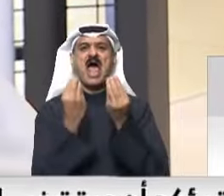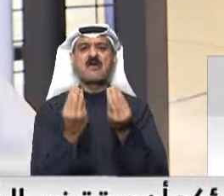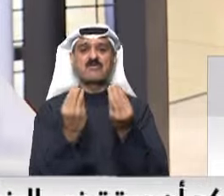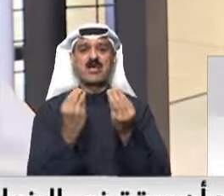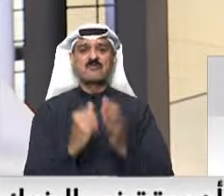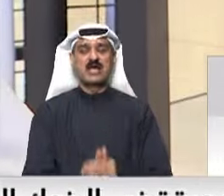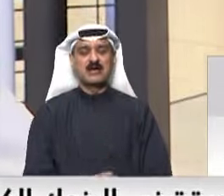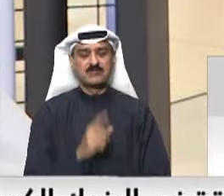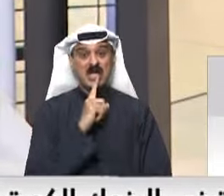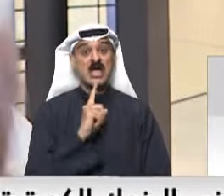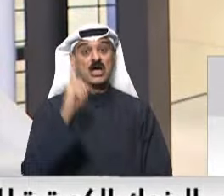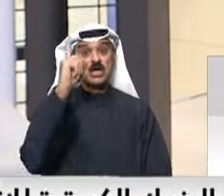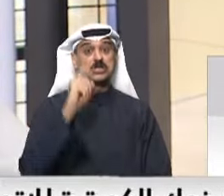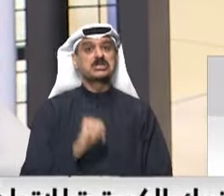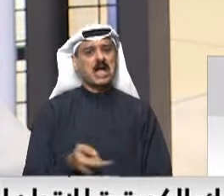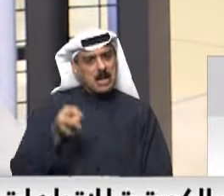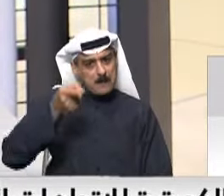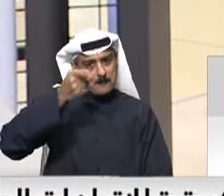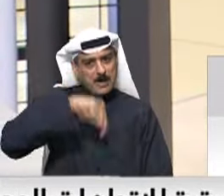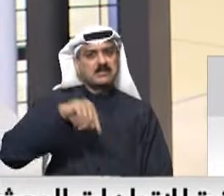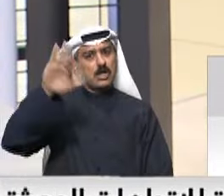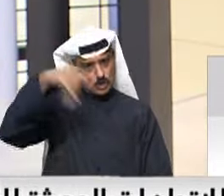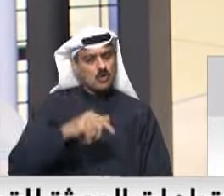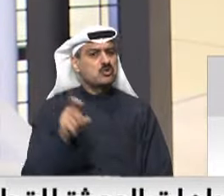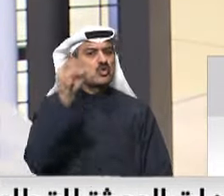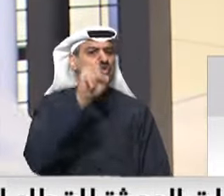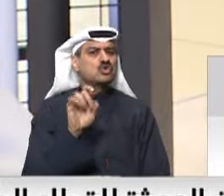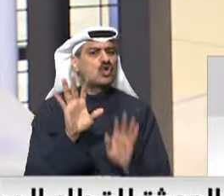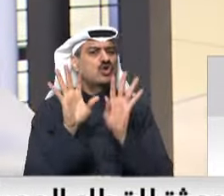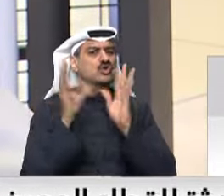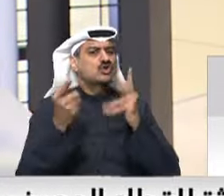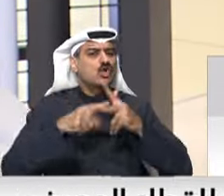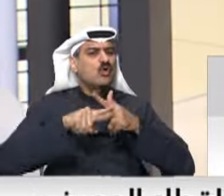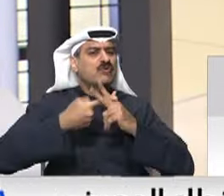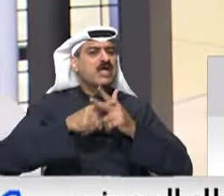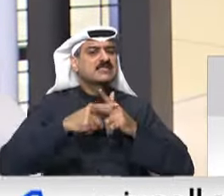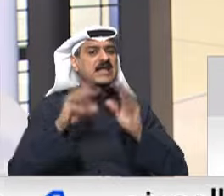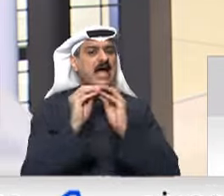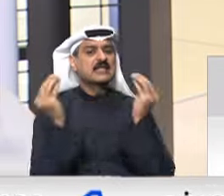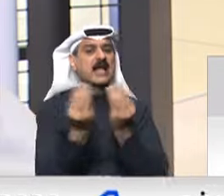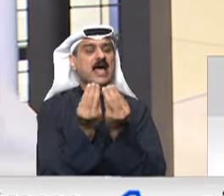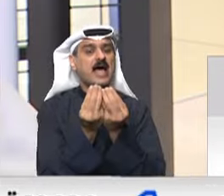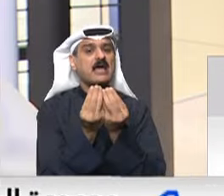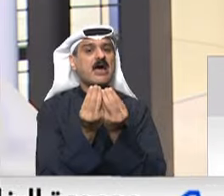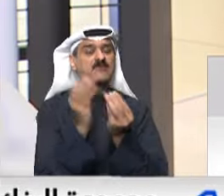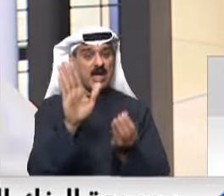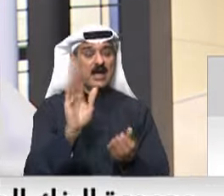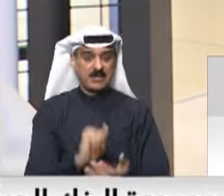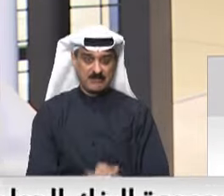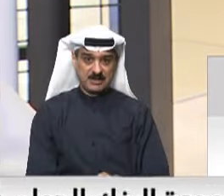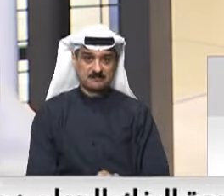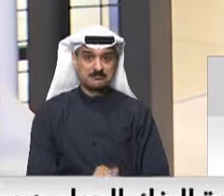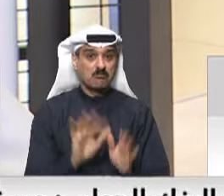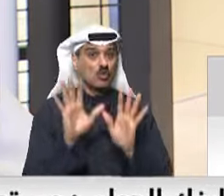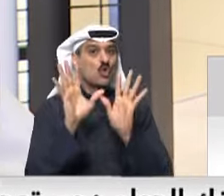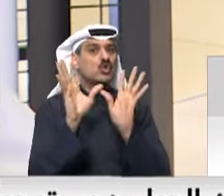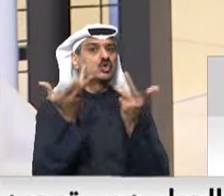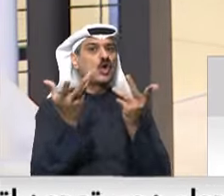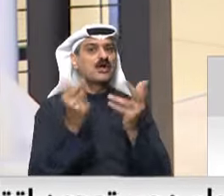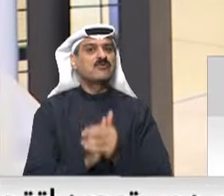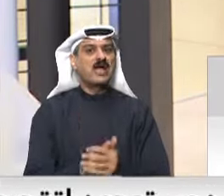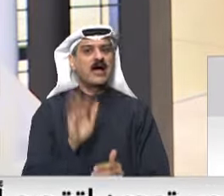ولكن أغلب الناس يسألون طبعا عن بعض القطاعات داخل الهيئة بشكل خاص، وما هو